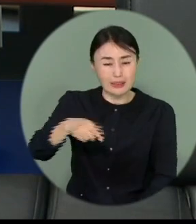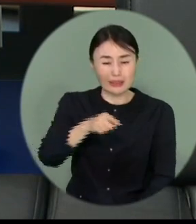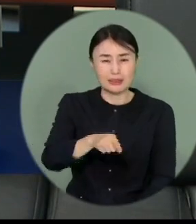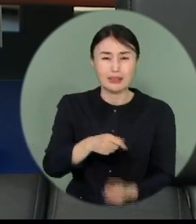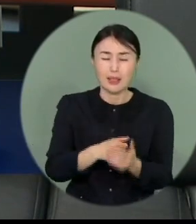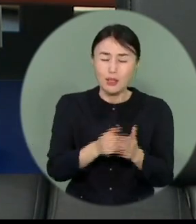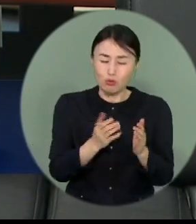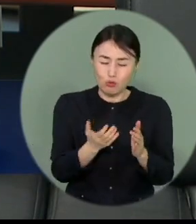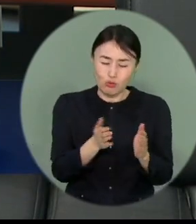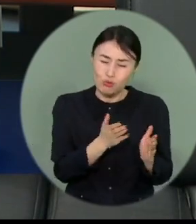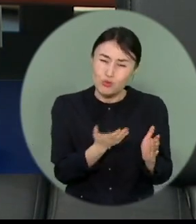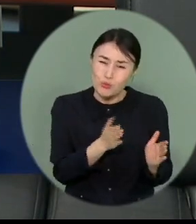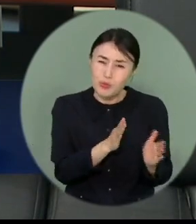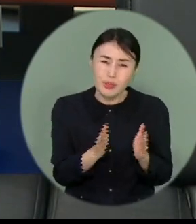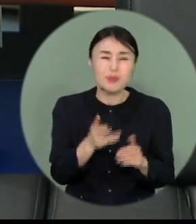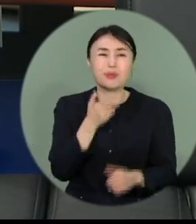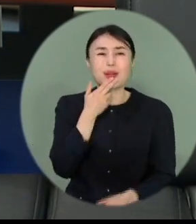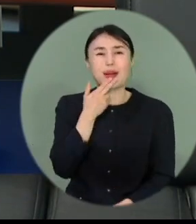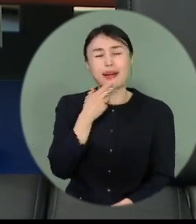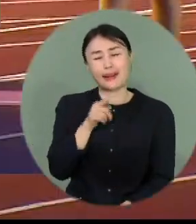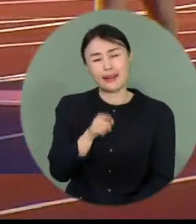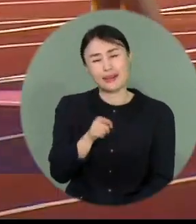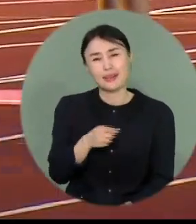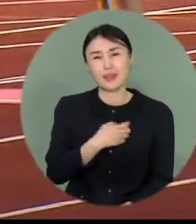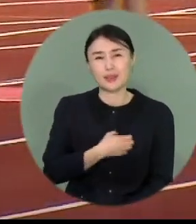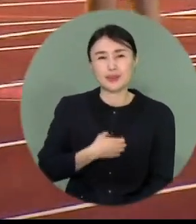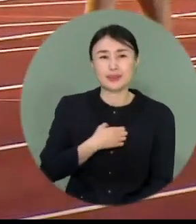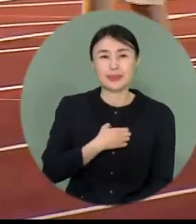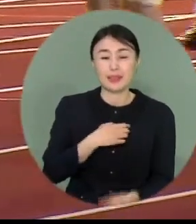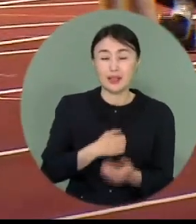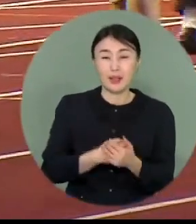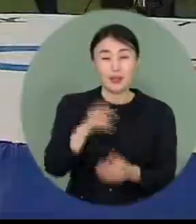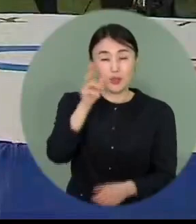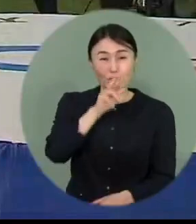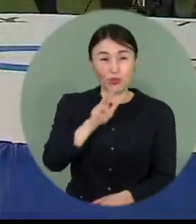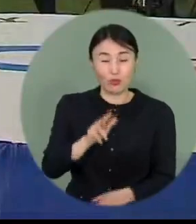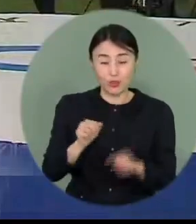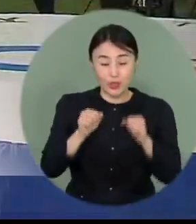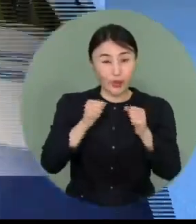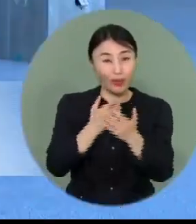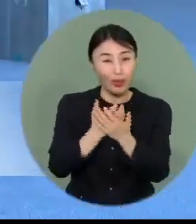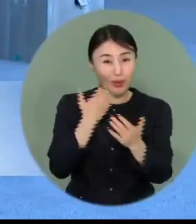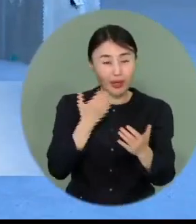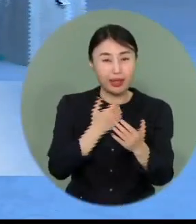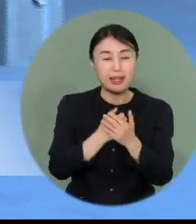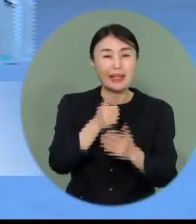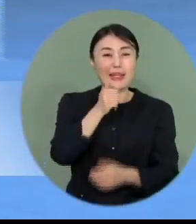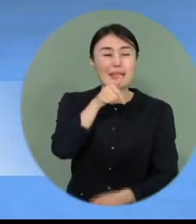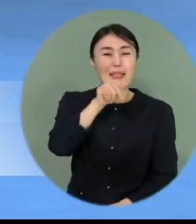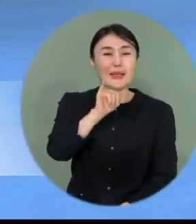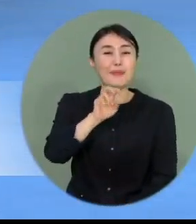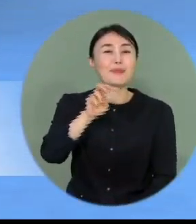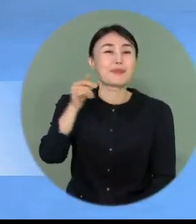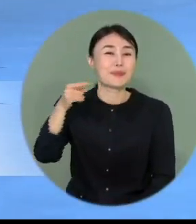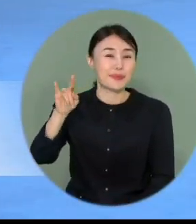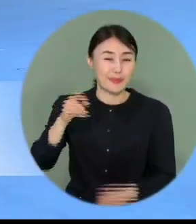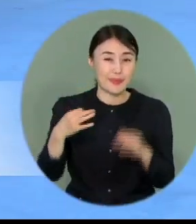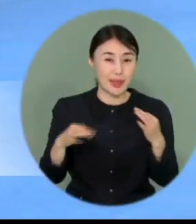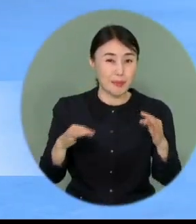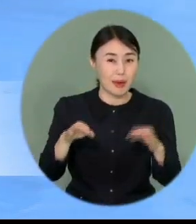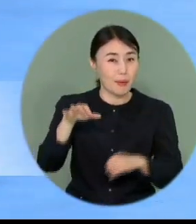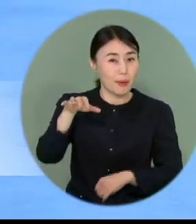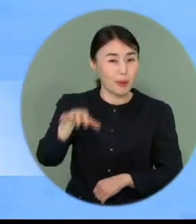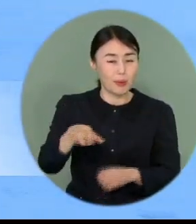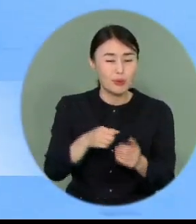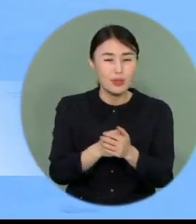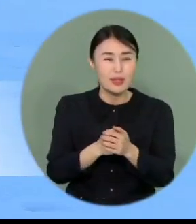대한 준비를 안 하고 있다는 것이 너무 지금 우려가 되는 올해 전국전 개최지인 김해시가 설계단계에서부터 생활 밀착형